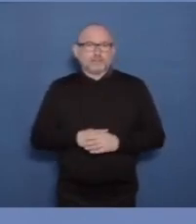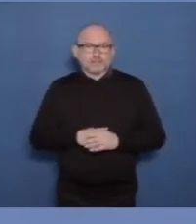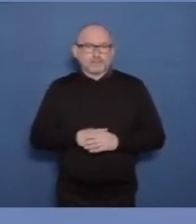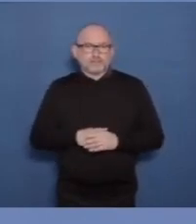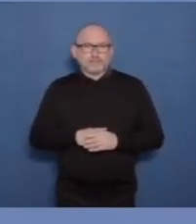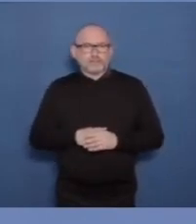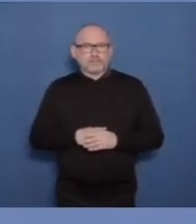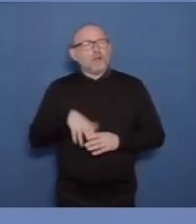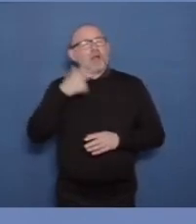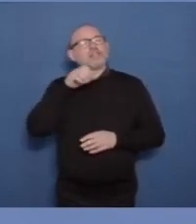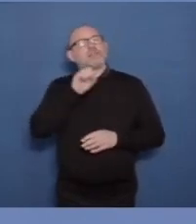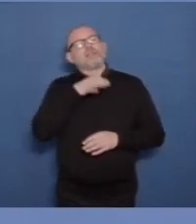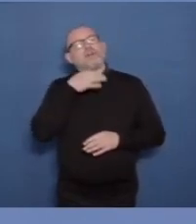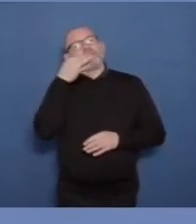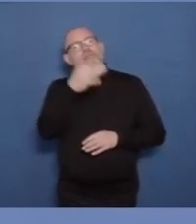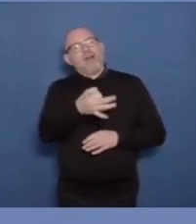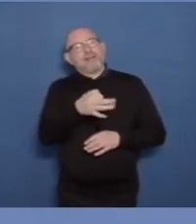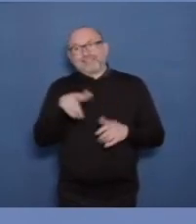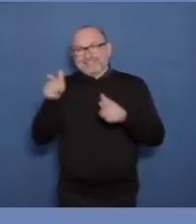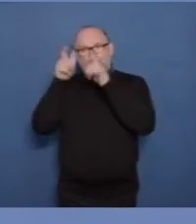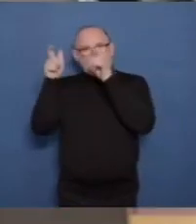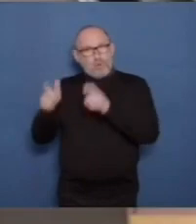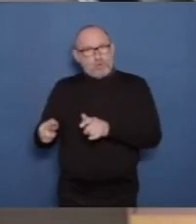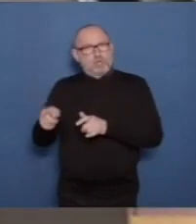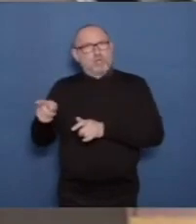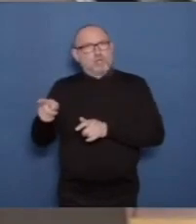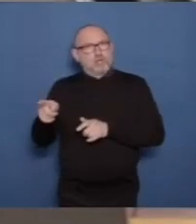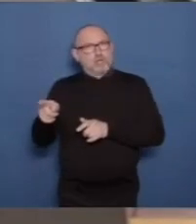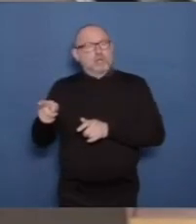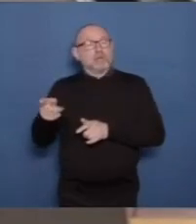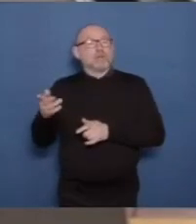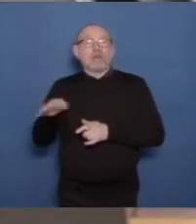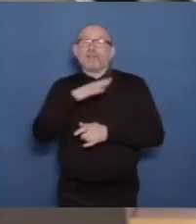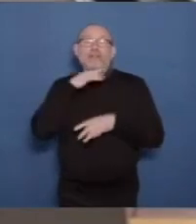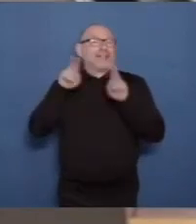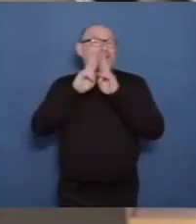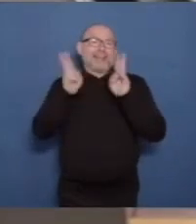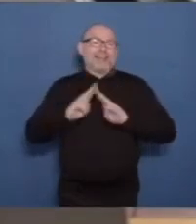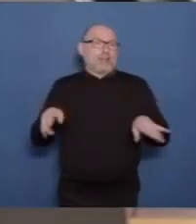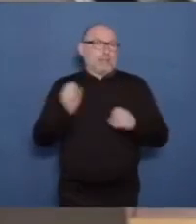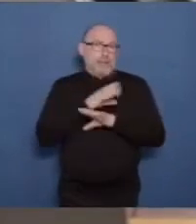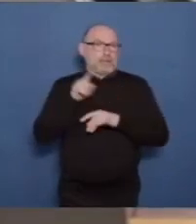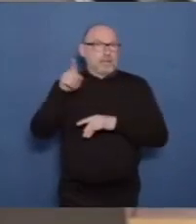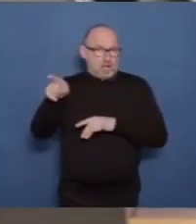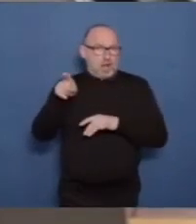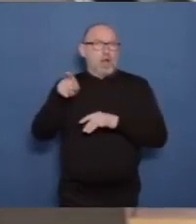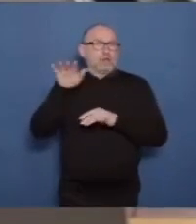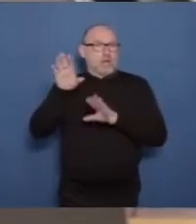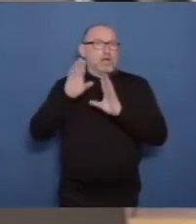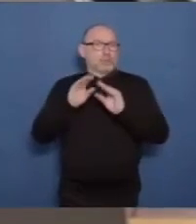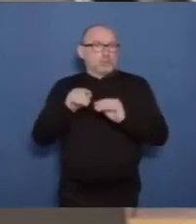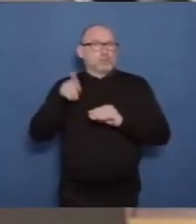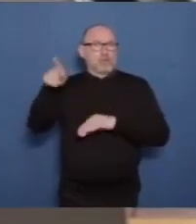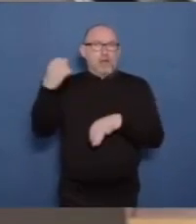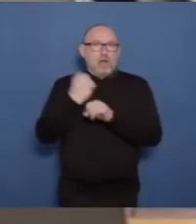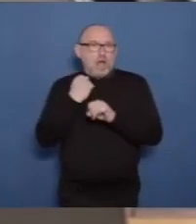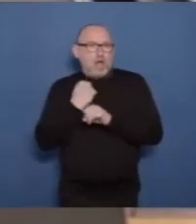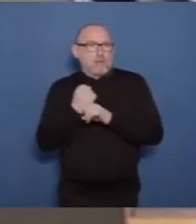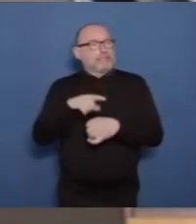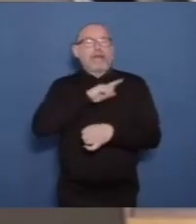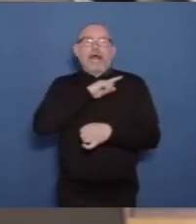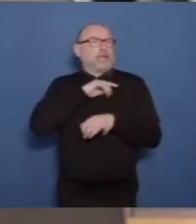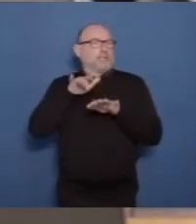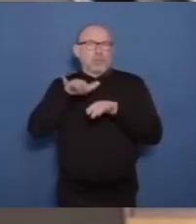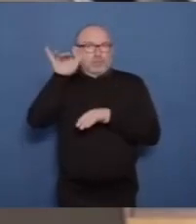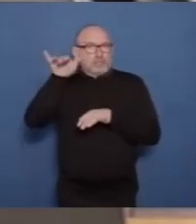Herr Seibert, das Gebäude wird natürlich auch von vielen internationalen Medien benutzt, die nicht ihre eigenen Büros dort